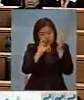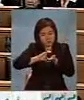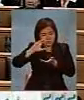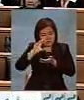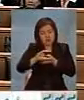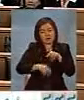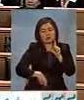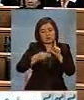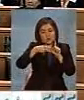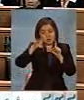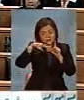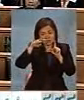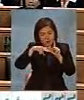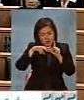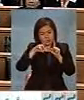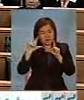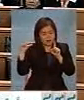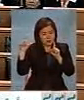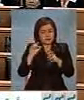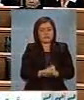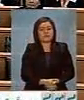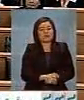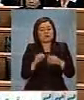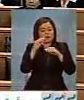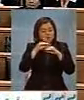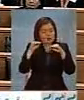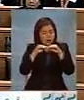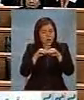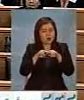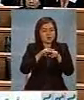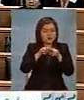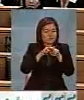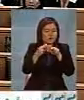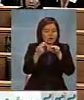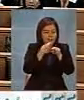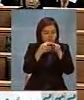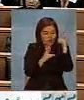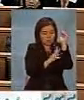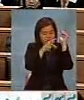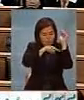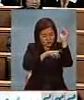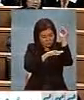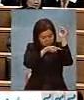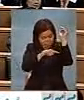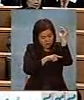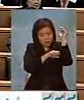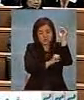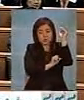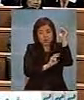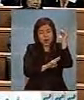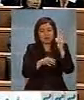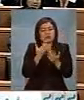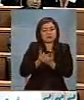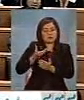17,683 ล้านโครงการรถไฟทางคู่สายชุมพรสุราษฎร์ธานีงบ